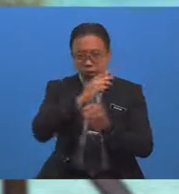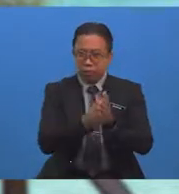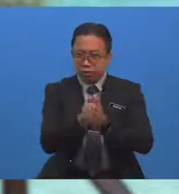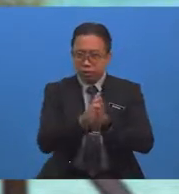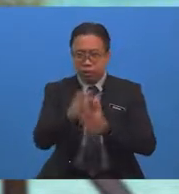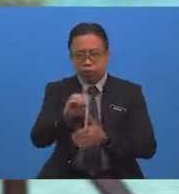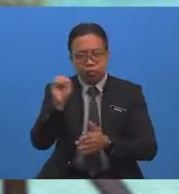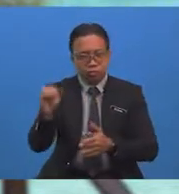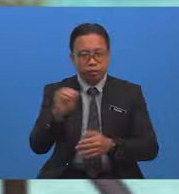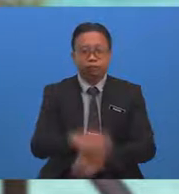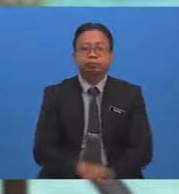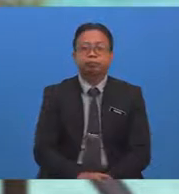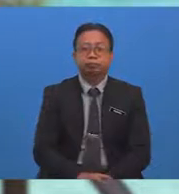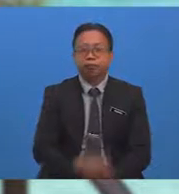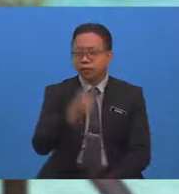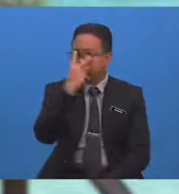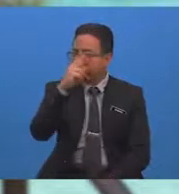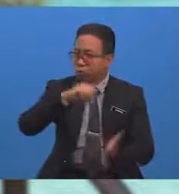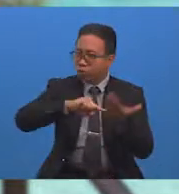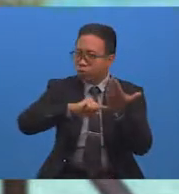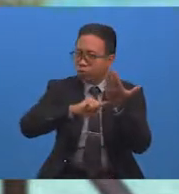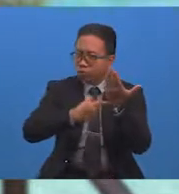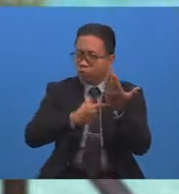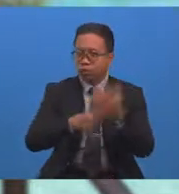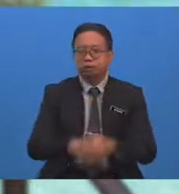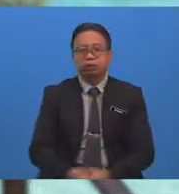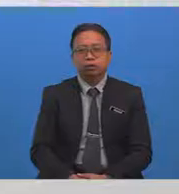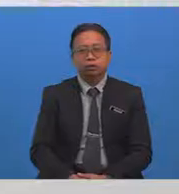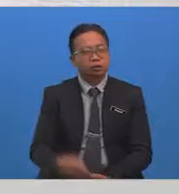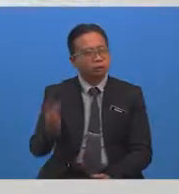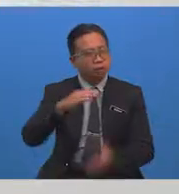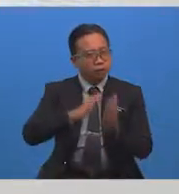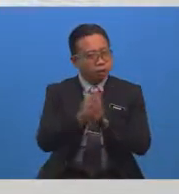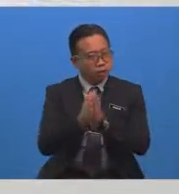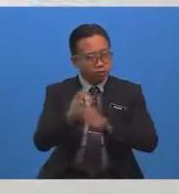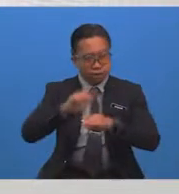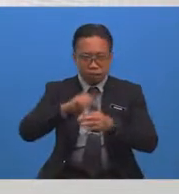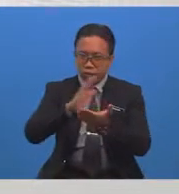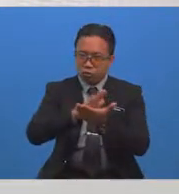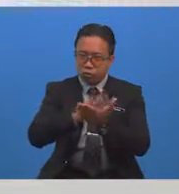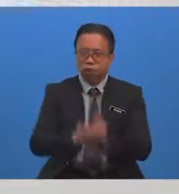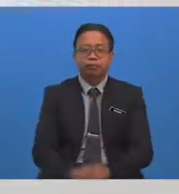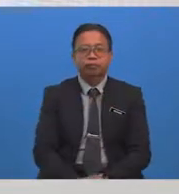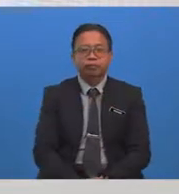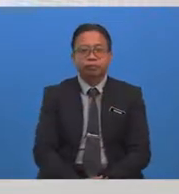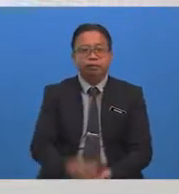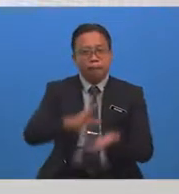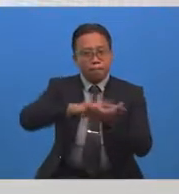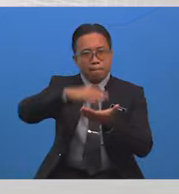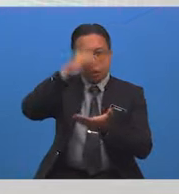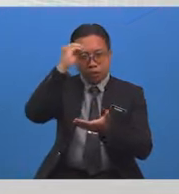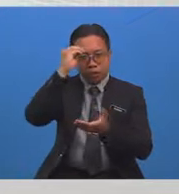mari kita mengimbas kembali contoh-contoh perlakuan rajin di sekolah pertama belajar bersungguh-sungguh